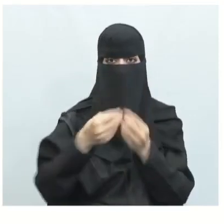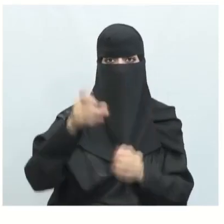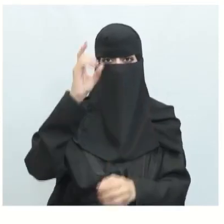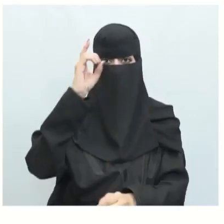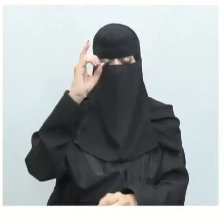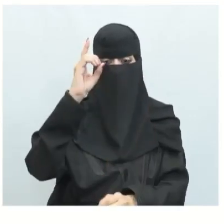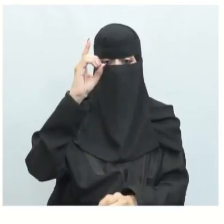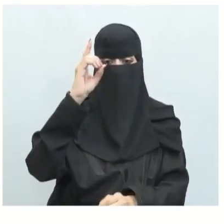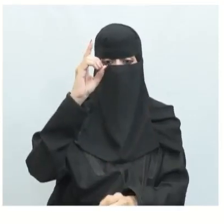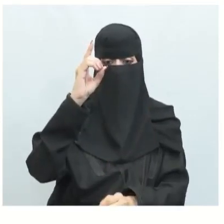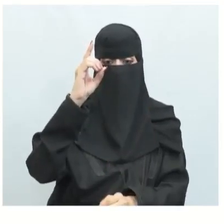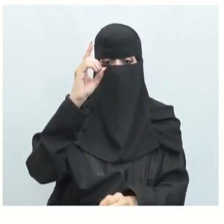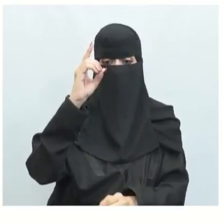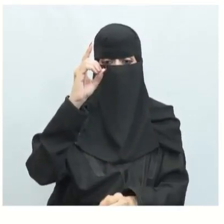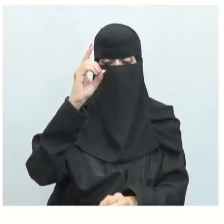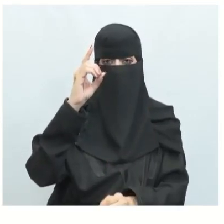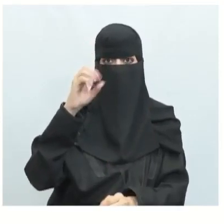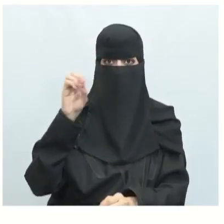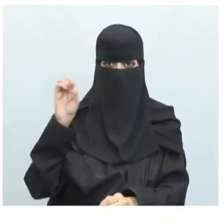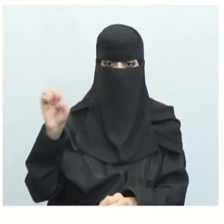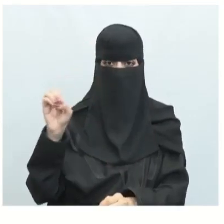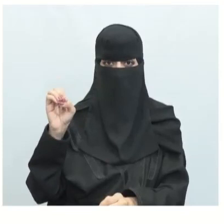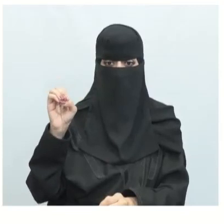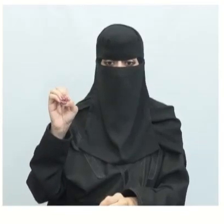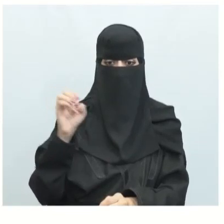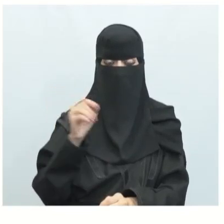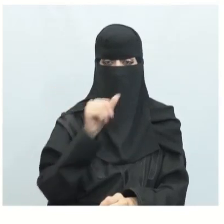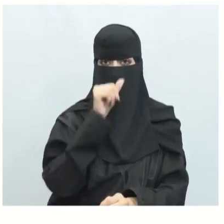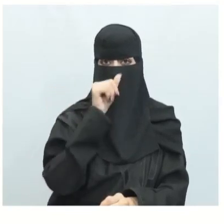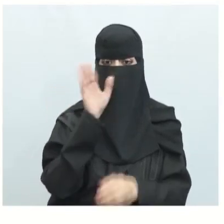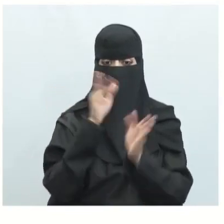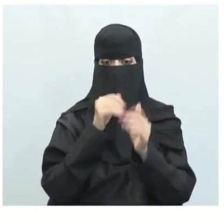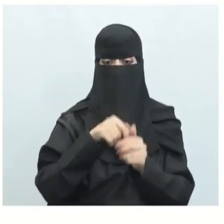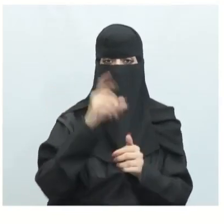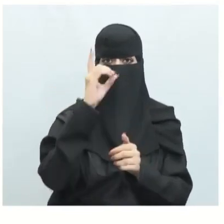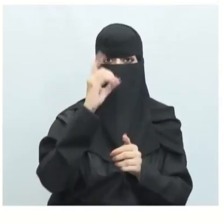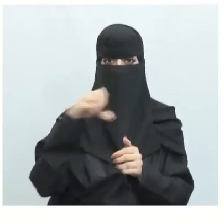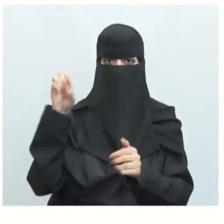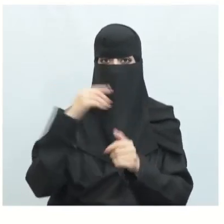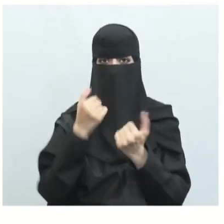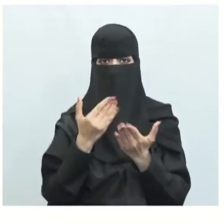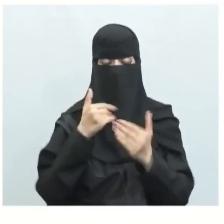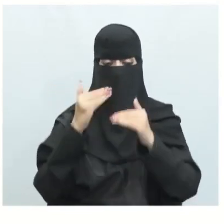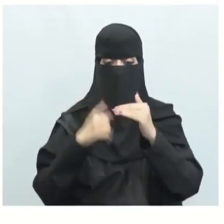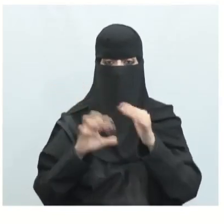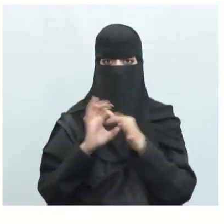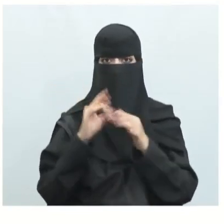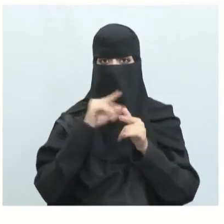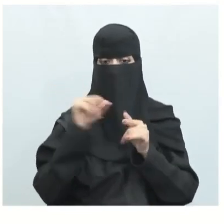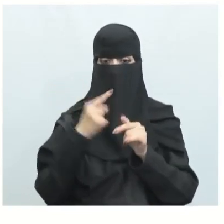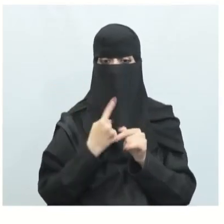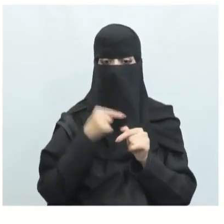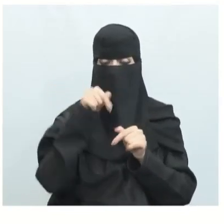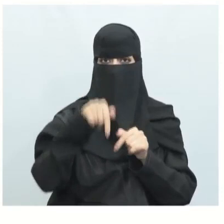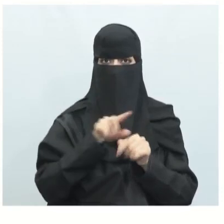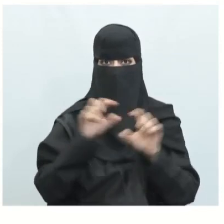الدي عفوا والي نعم بهذا الشكل الاي والدي والي لا يوجد لهم ارتباط بهذا الشكل المطلوب